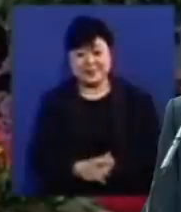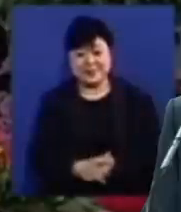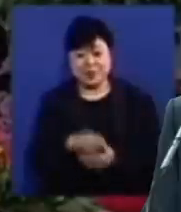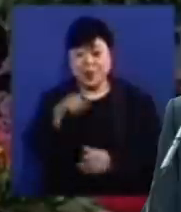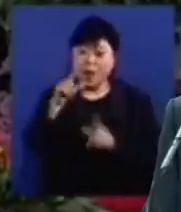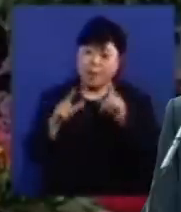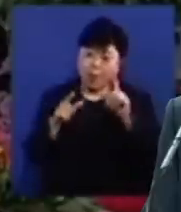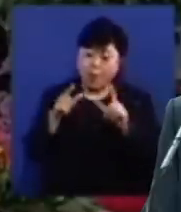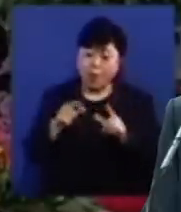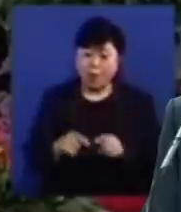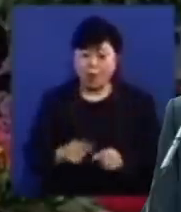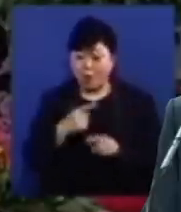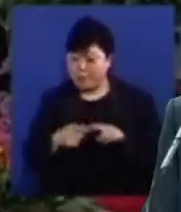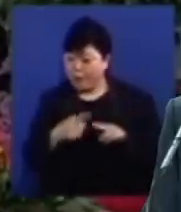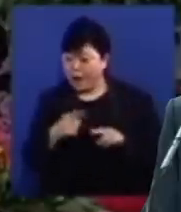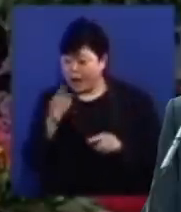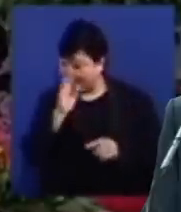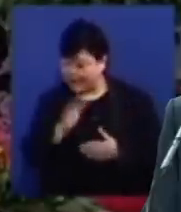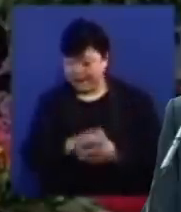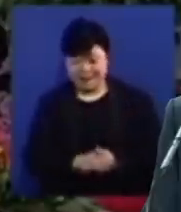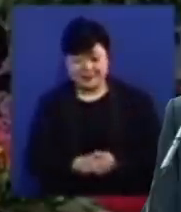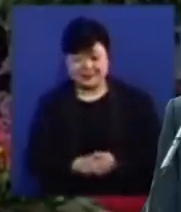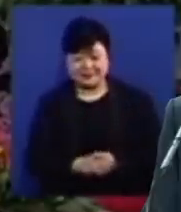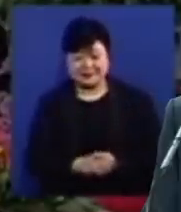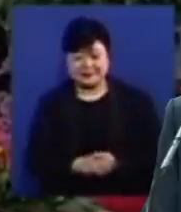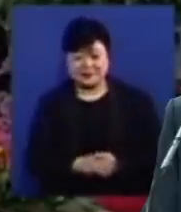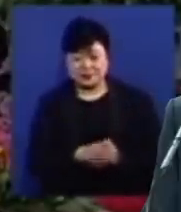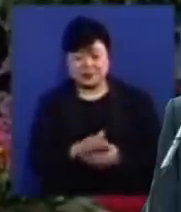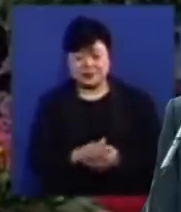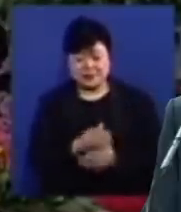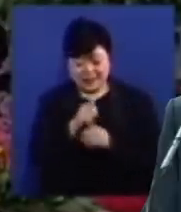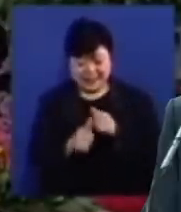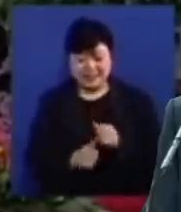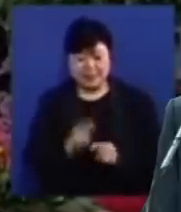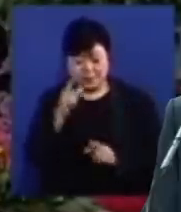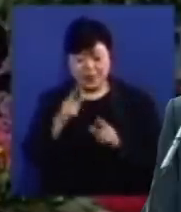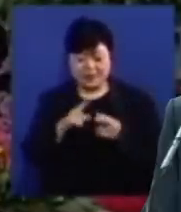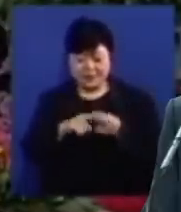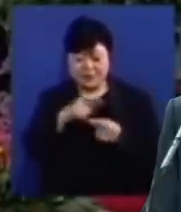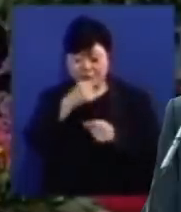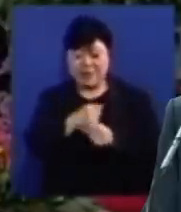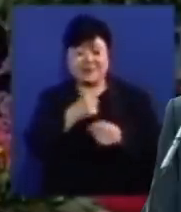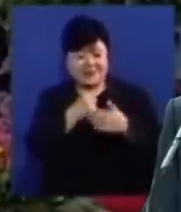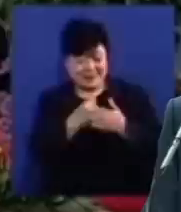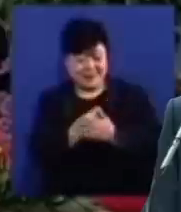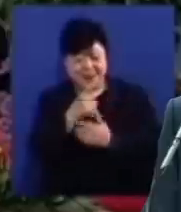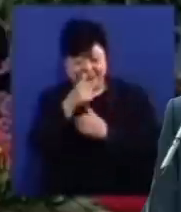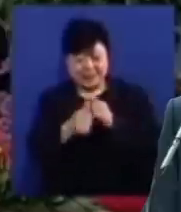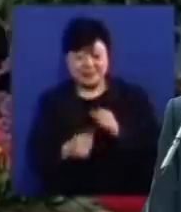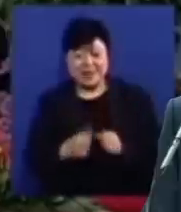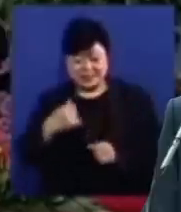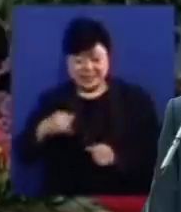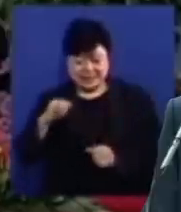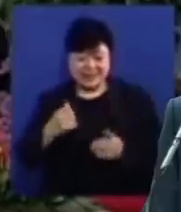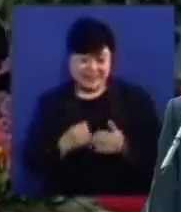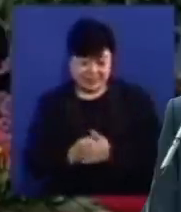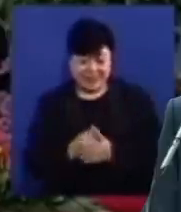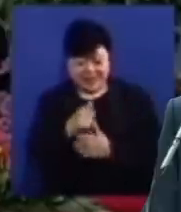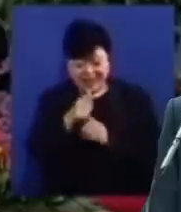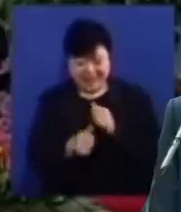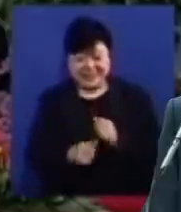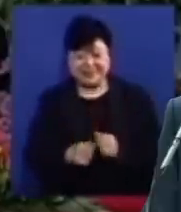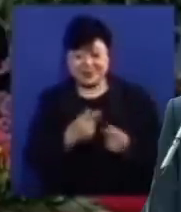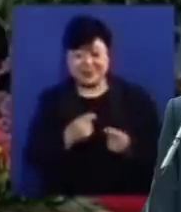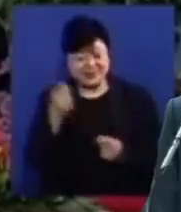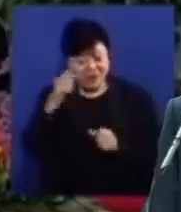외모로 평가해서는 절대로 안 됩니다. 우리는 모두 하나님의 형상과 모양에 따라 지음받은 하나님의 자녀입니다. 그러므로